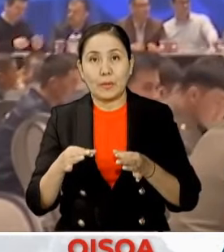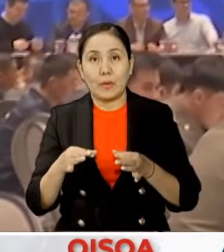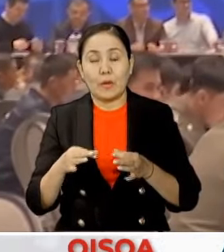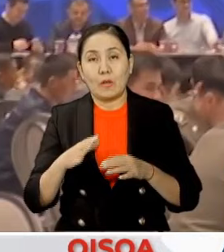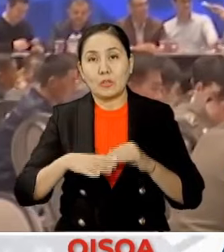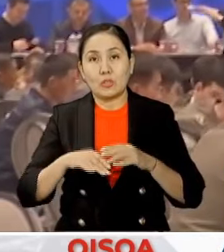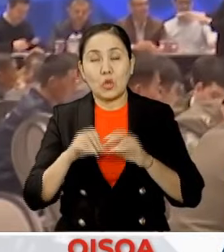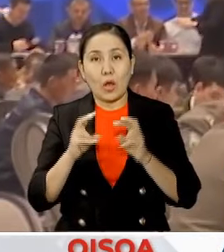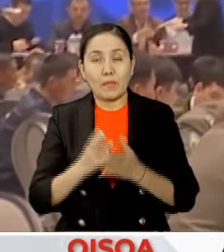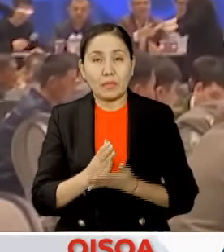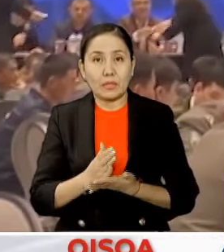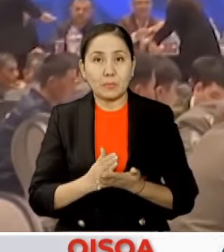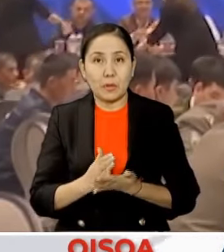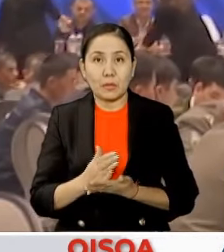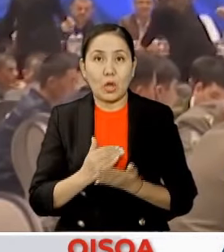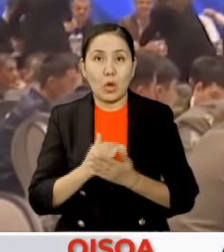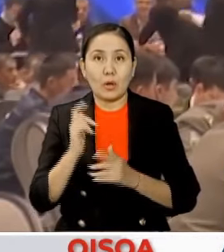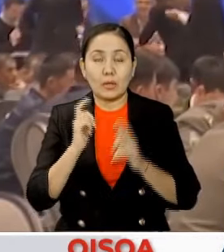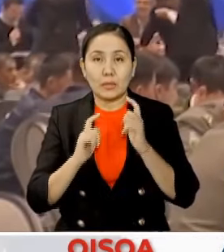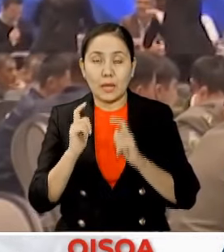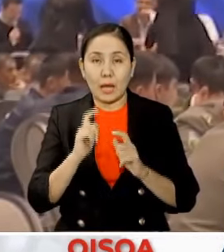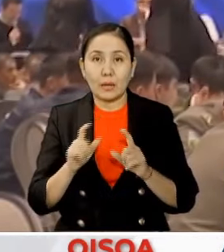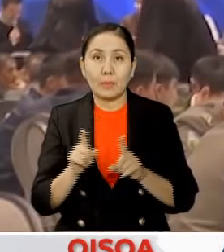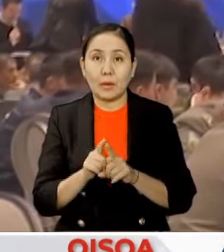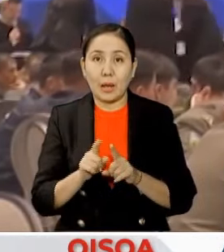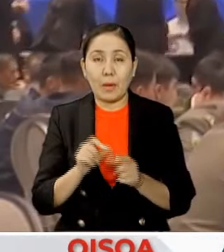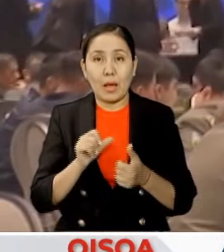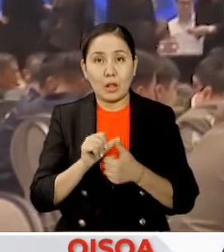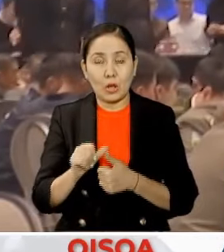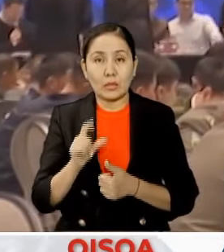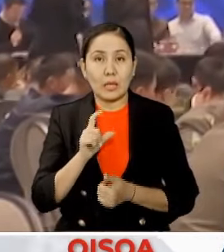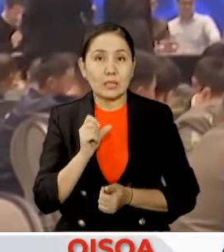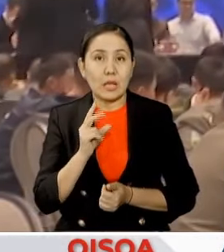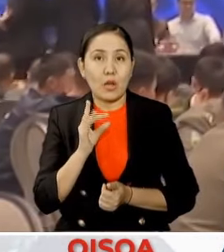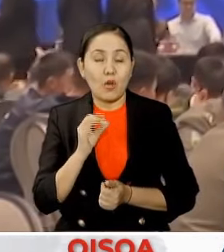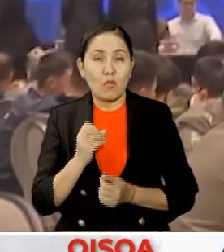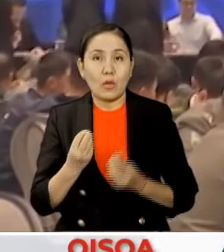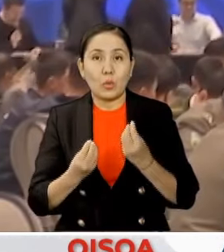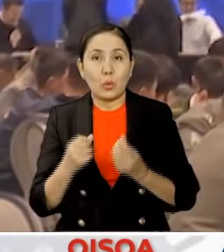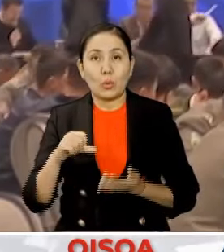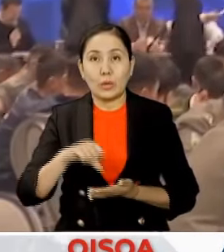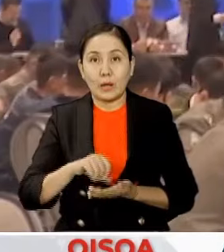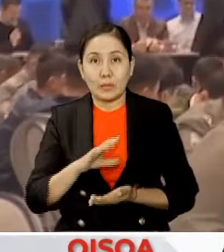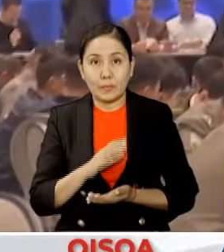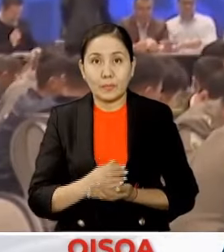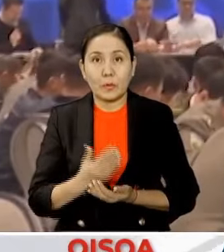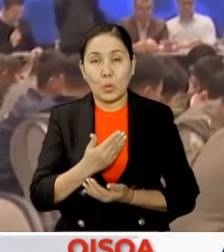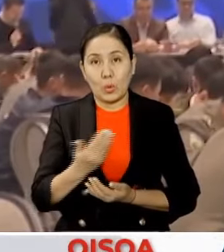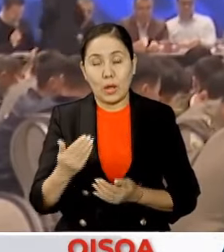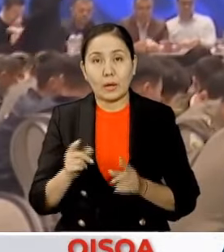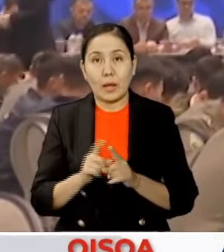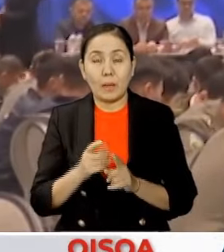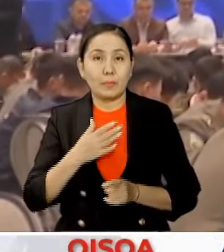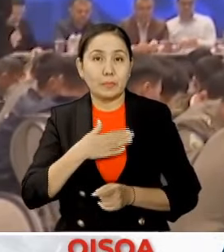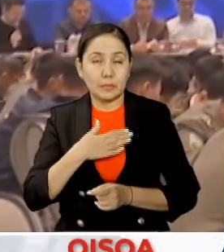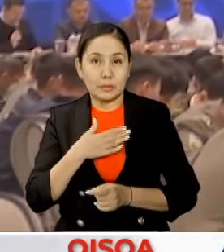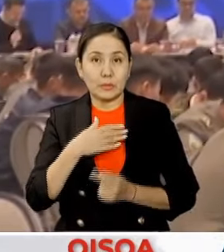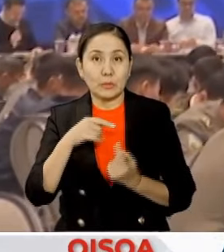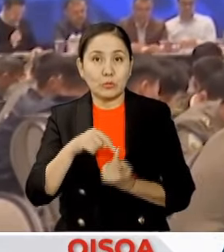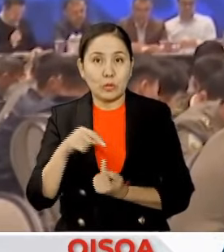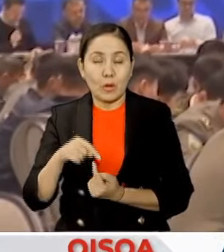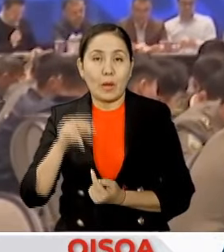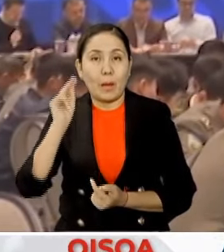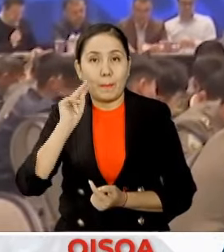sohaviy xizmatlarda, shuningdek oliy ta'lim muassasalarida ham alohida Zakovat klublari faoliyatini olib boradi. Ular ham o'zini o'sha munosib